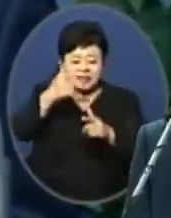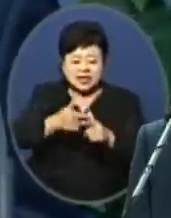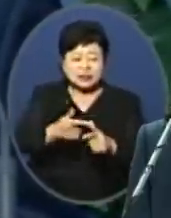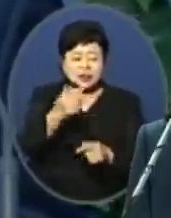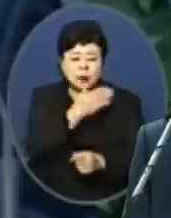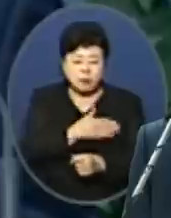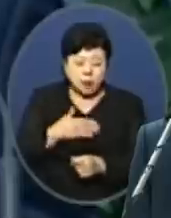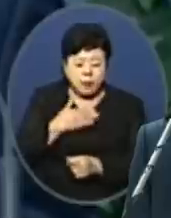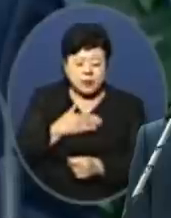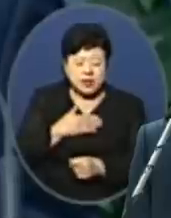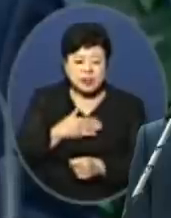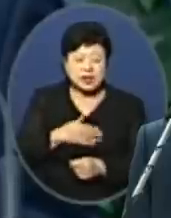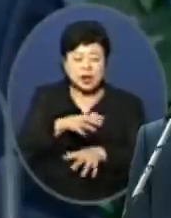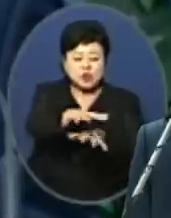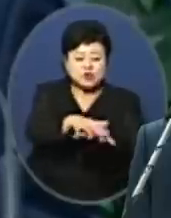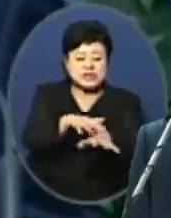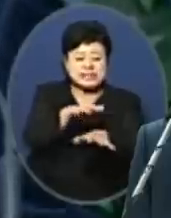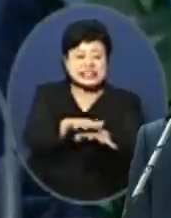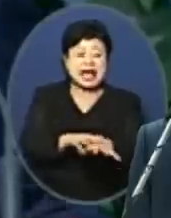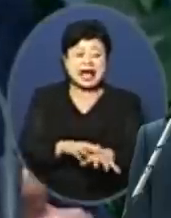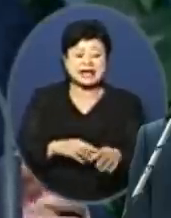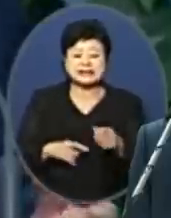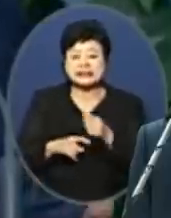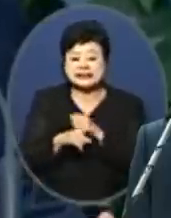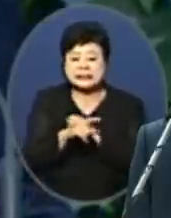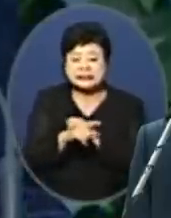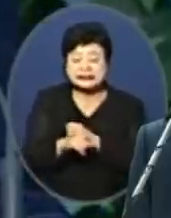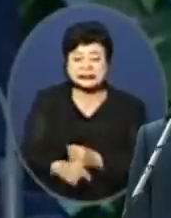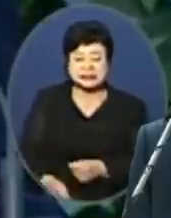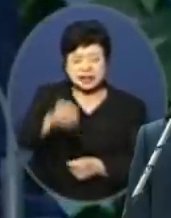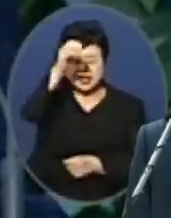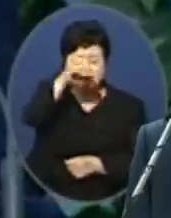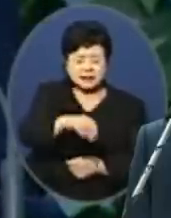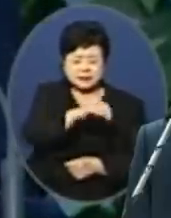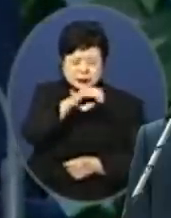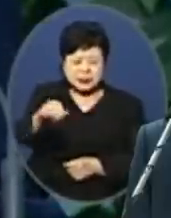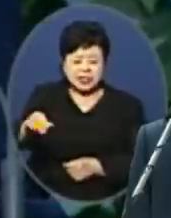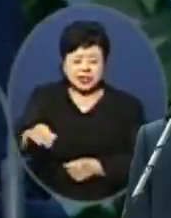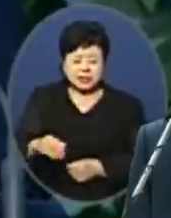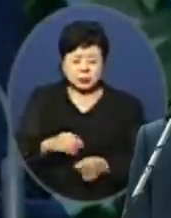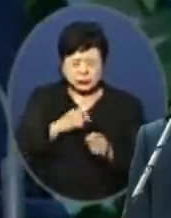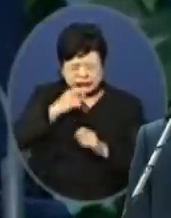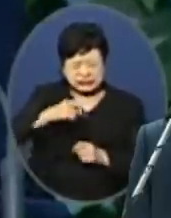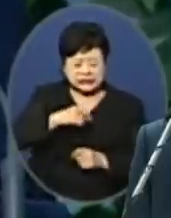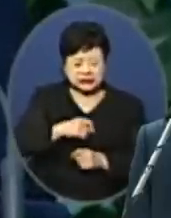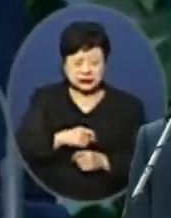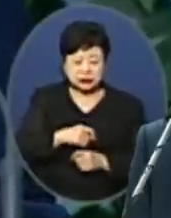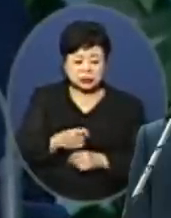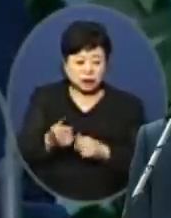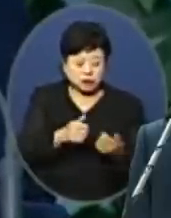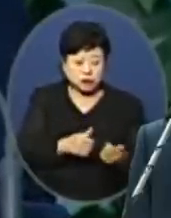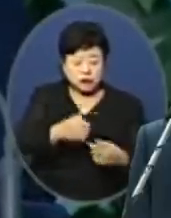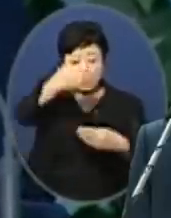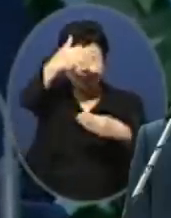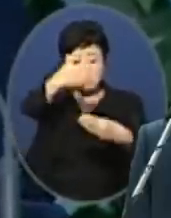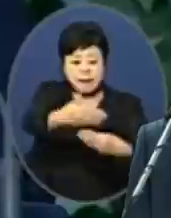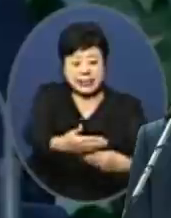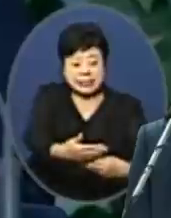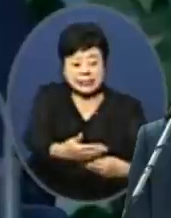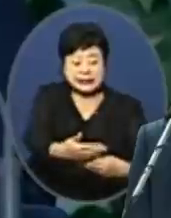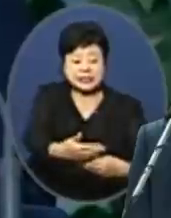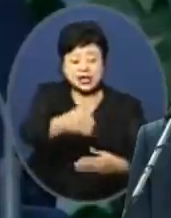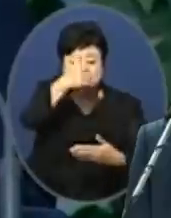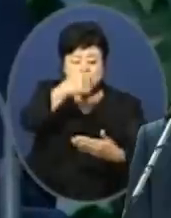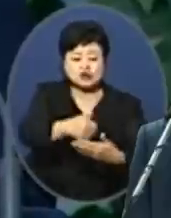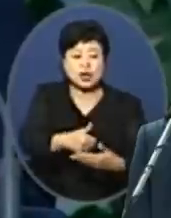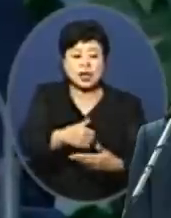예수님의 몸이 바로 그 휘장을 상징하는 것입니다. 예수님이 십자가에서 그 몸이 찢어져 죽었을 때 막힌